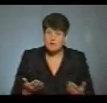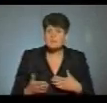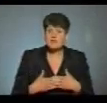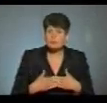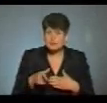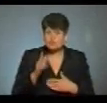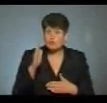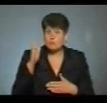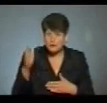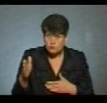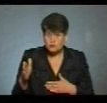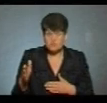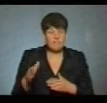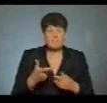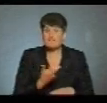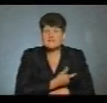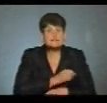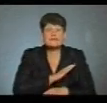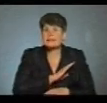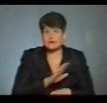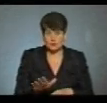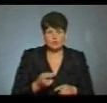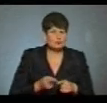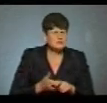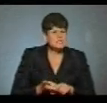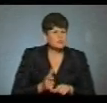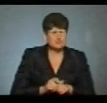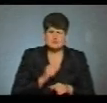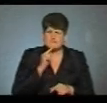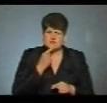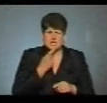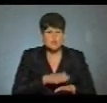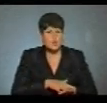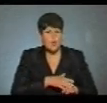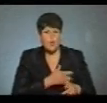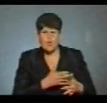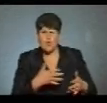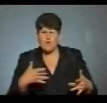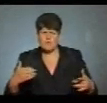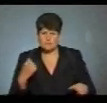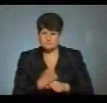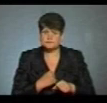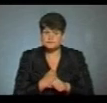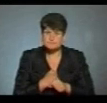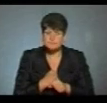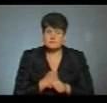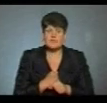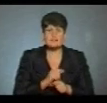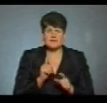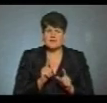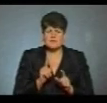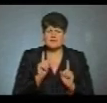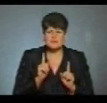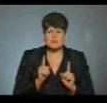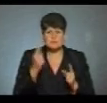осяжному майбутньому, швидше за все, вакцини не буде. Бо це, направду, дуже тяжкий і дуже довгий процес. Не тільки в плані створення,